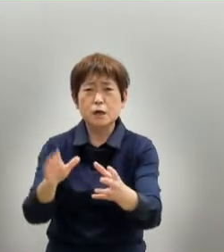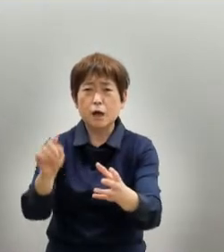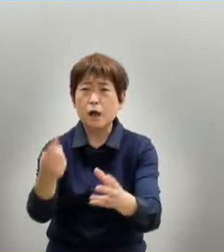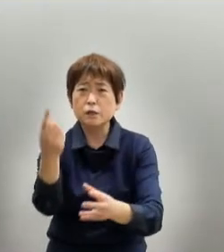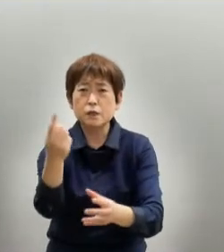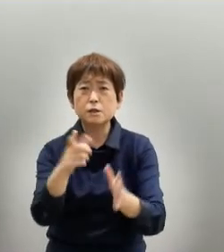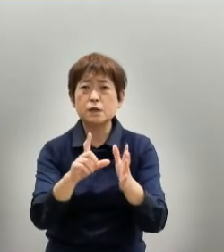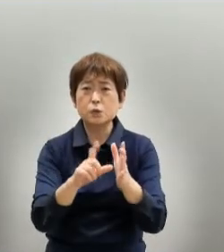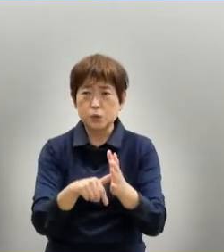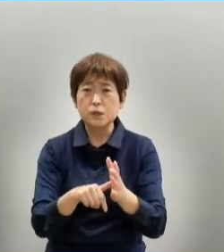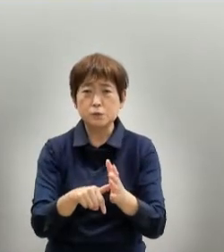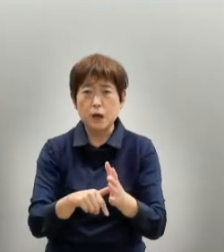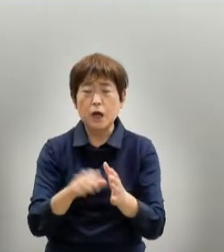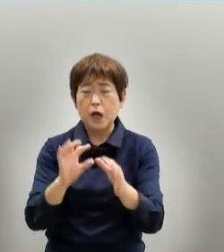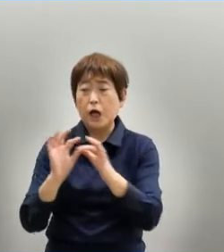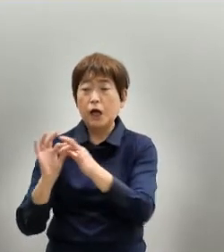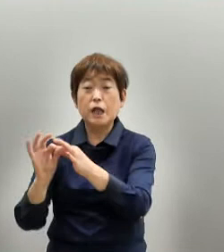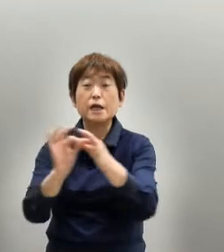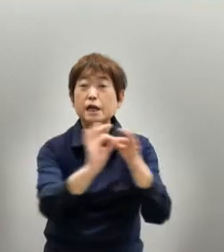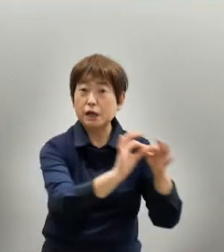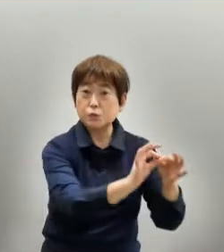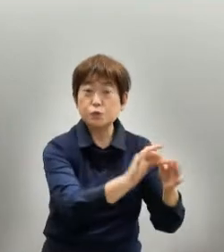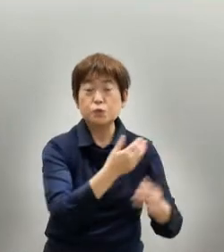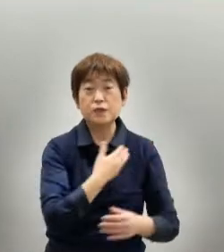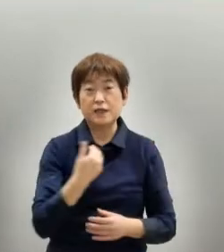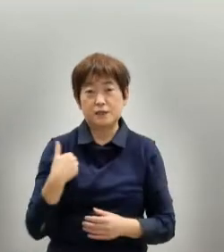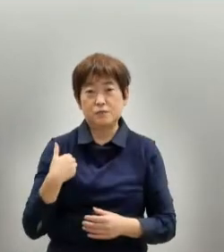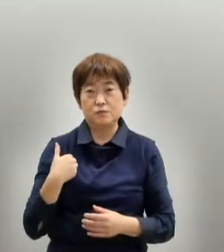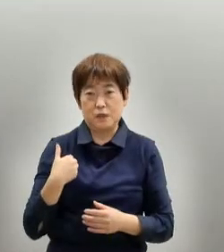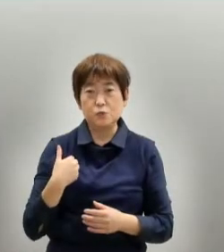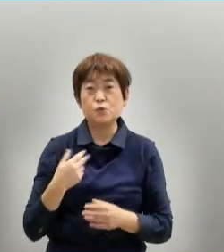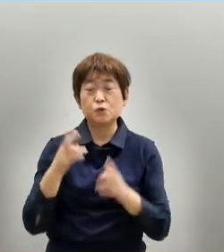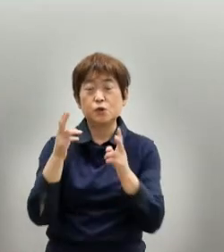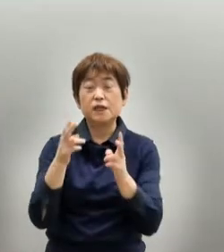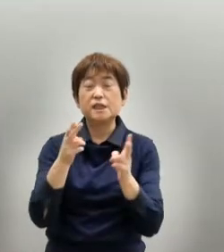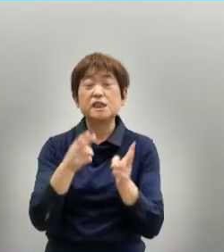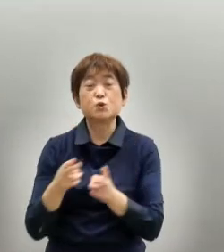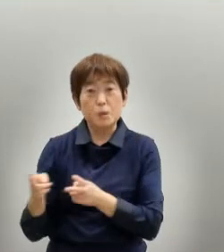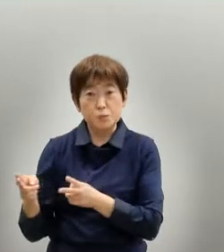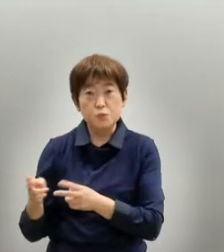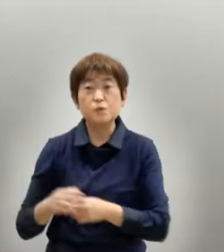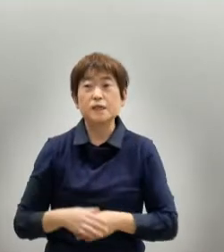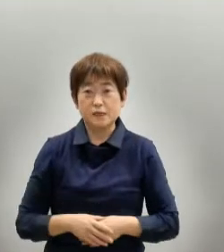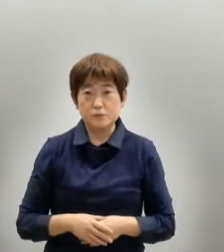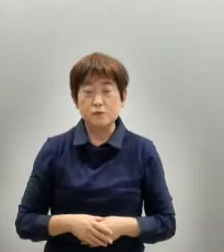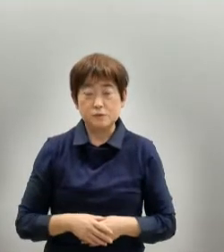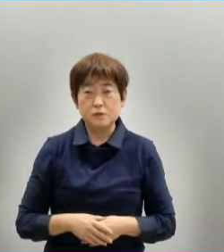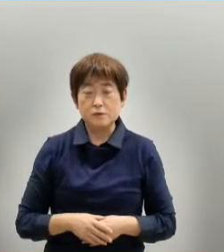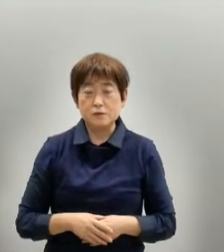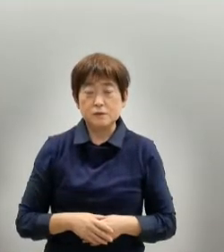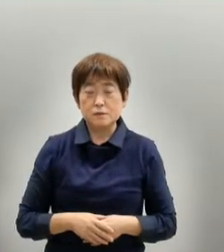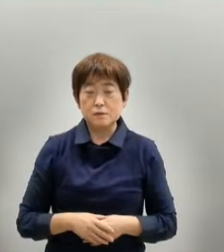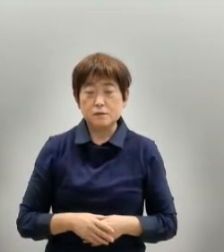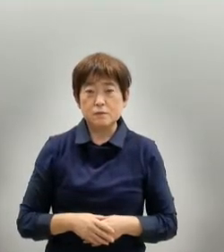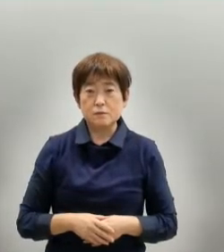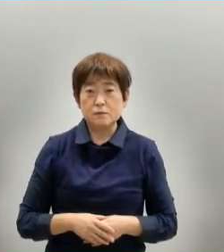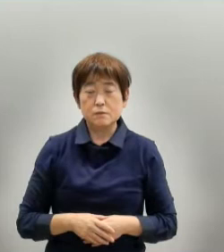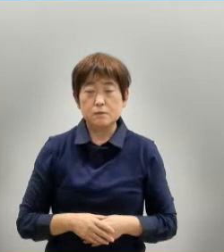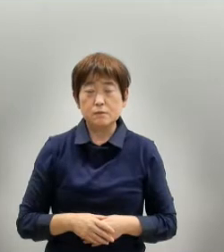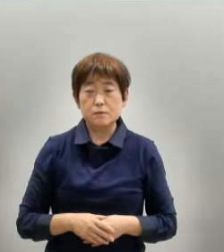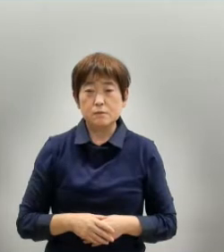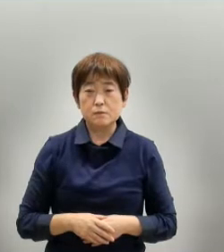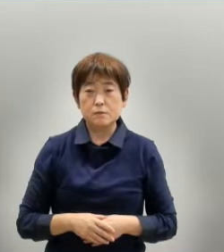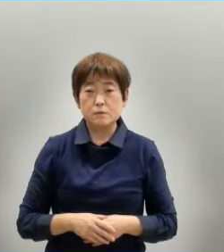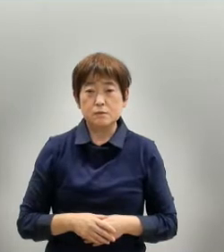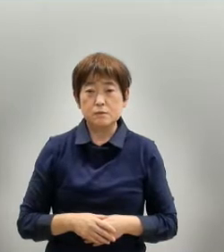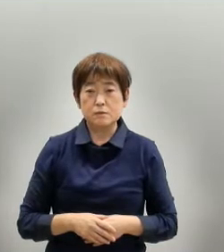跡ができるということでございまして、そういったものを、しっかりですね、徹底していくということでございます。で